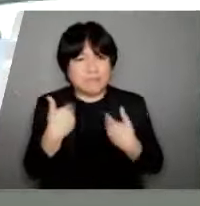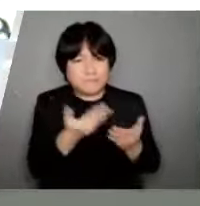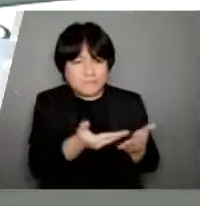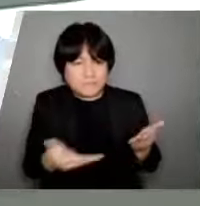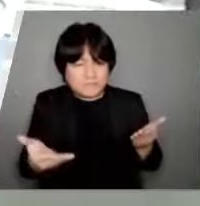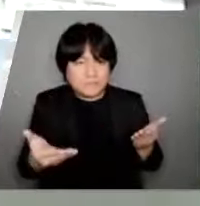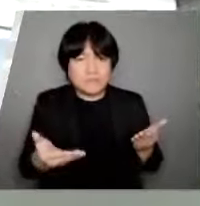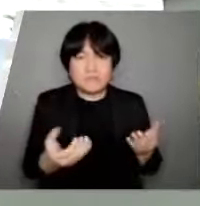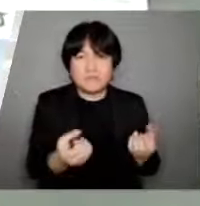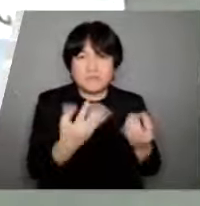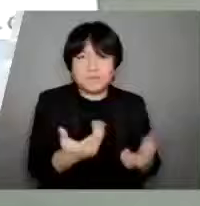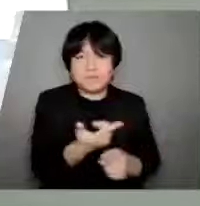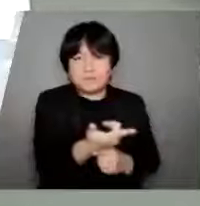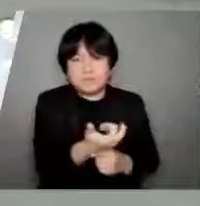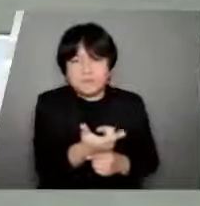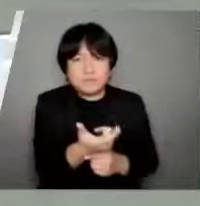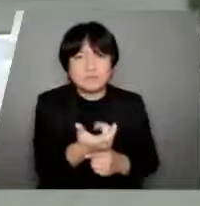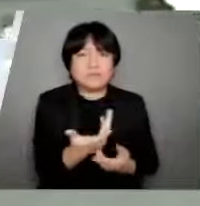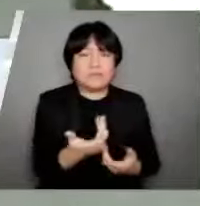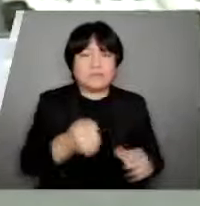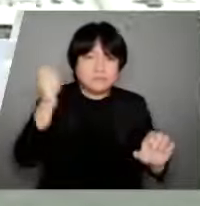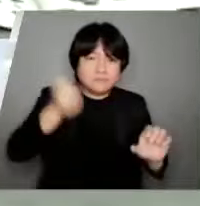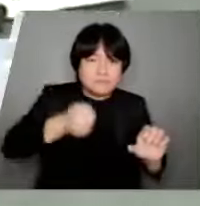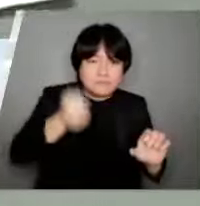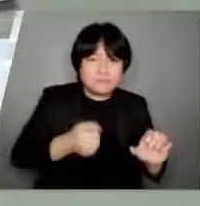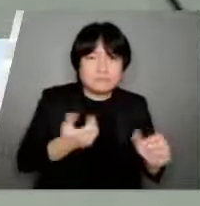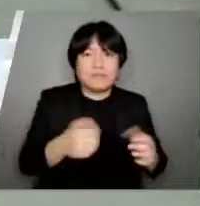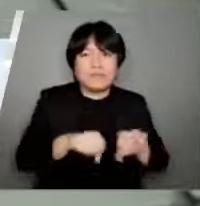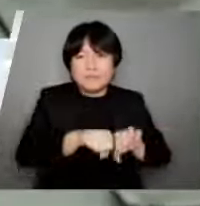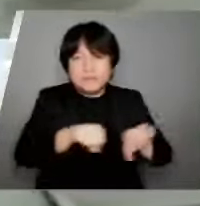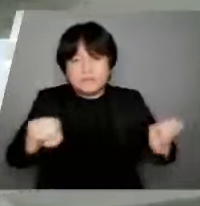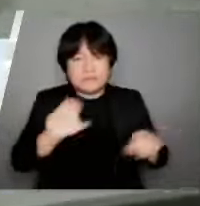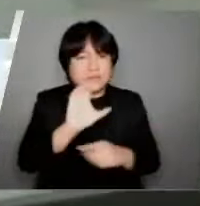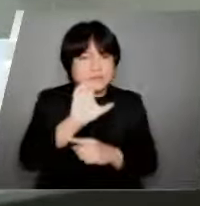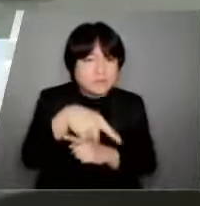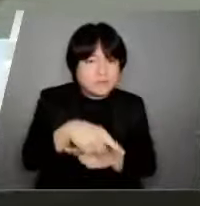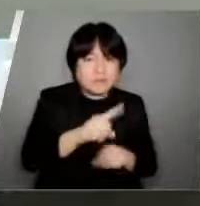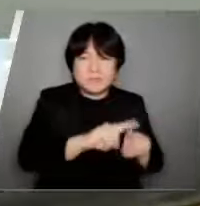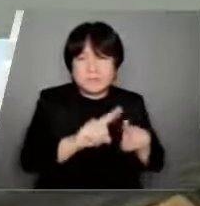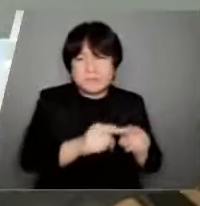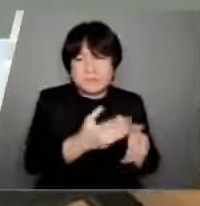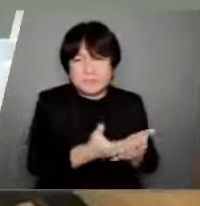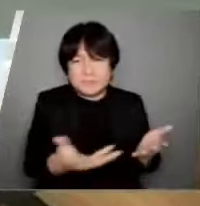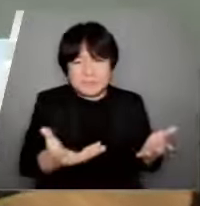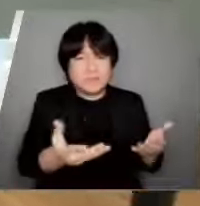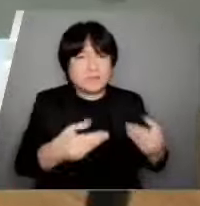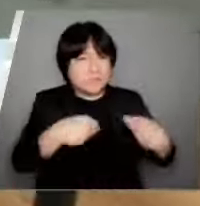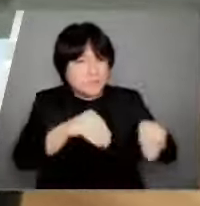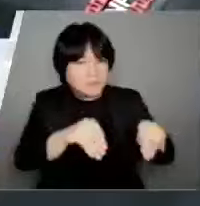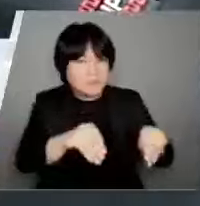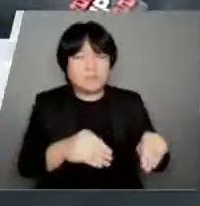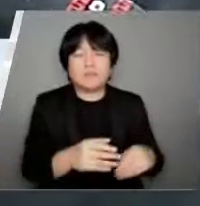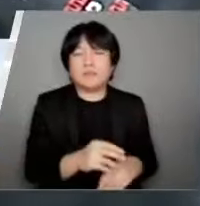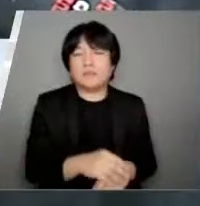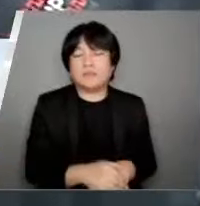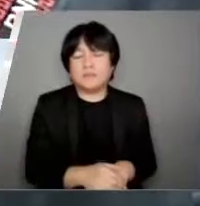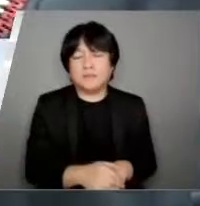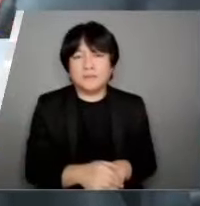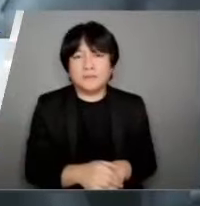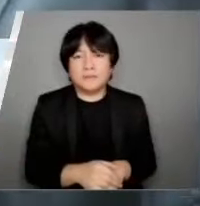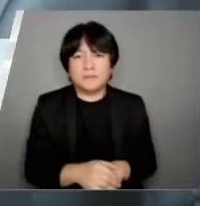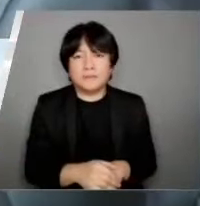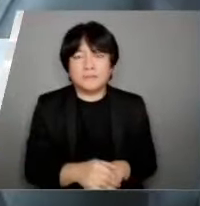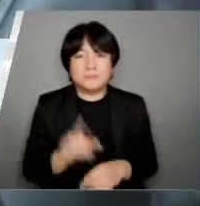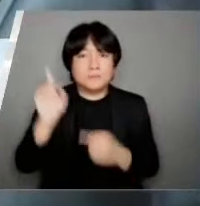mga baril, martilyo, bareta de cabra, cellphone, mga uniforme ng convenience store at iba pang gamit nila sa krimen. Papanggap sila